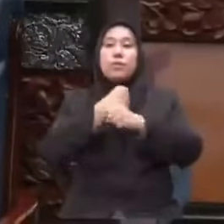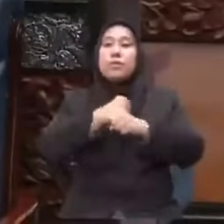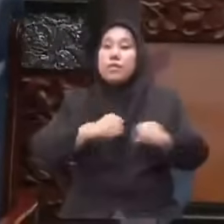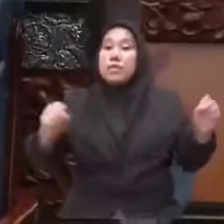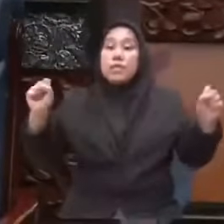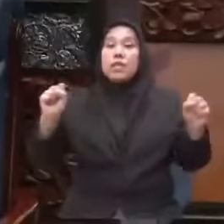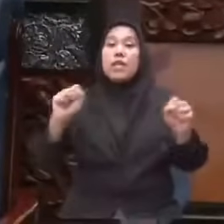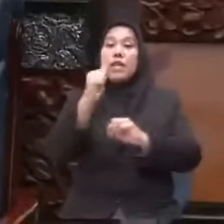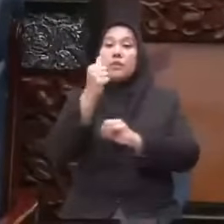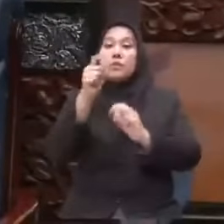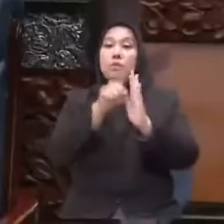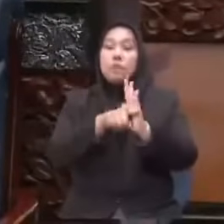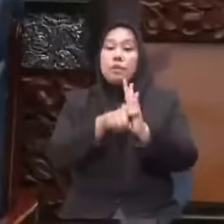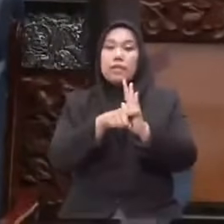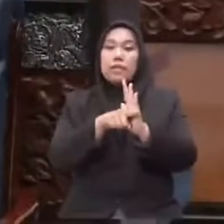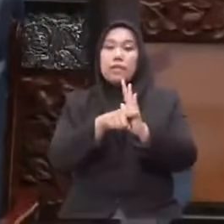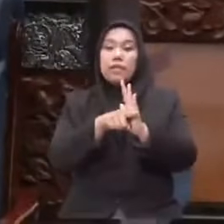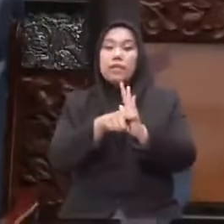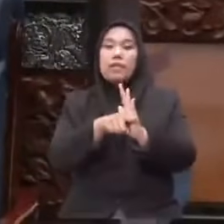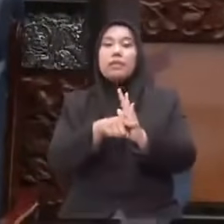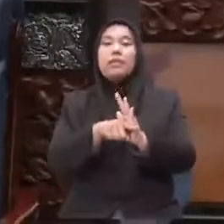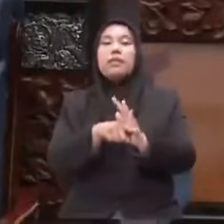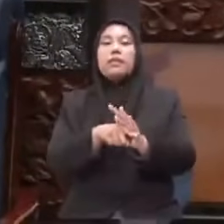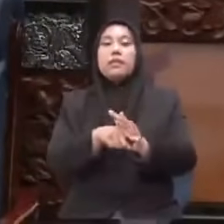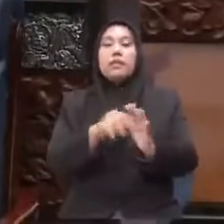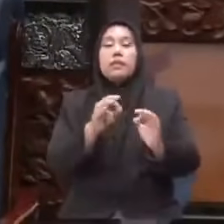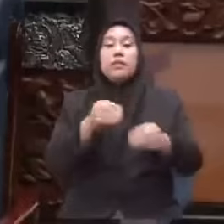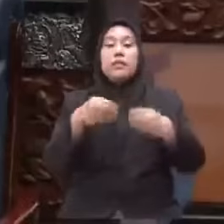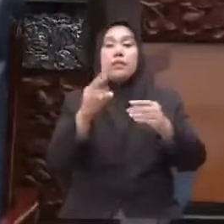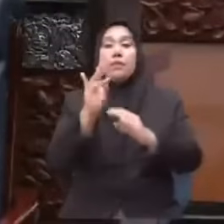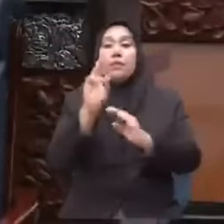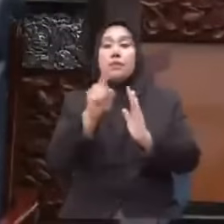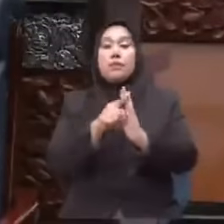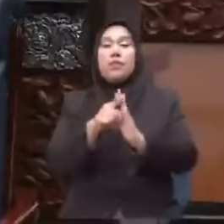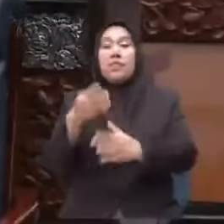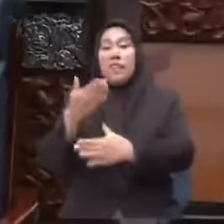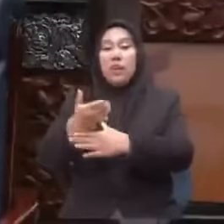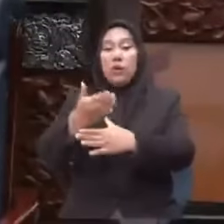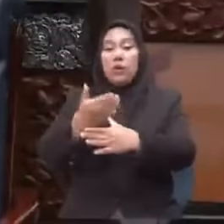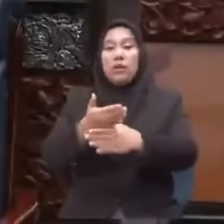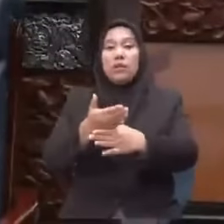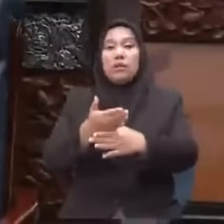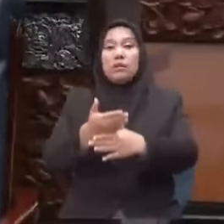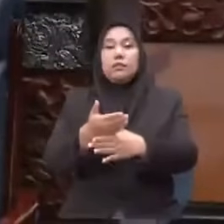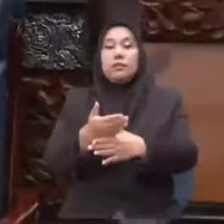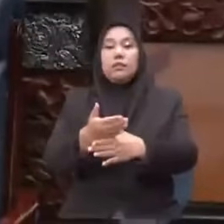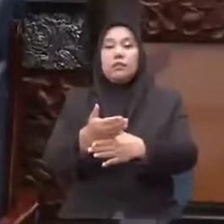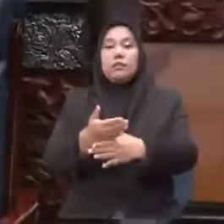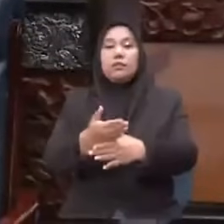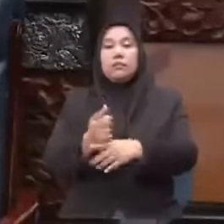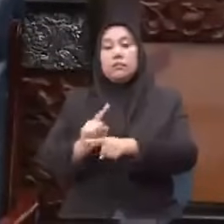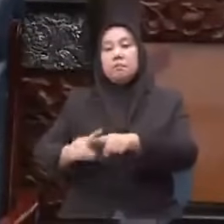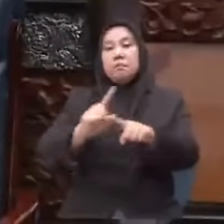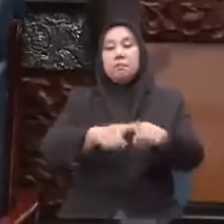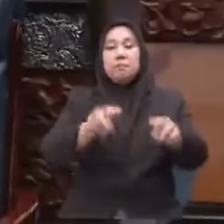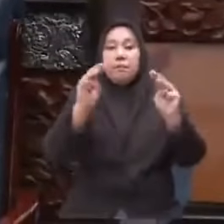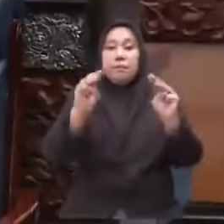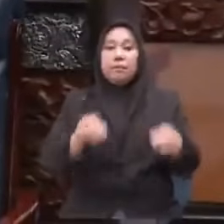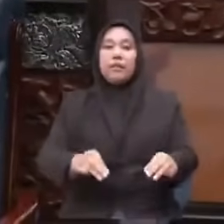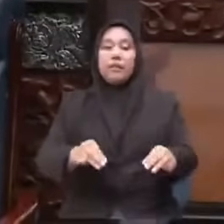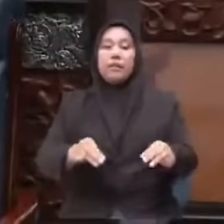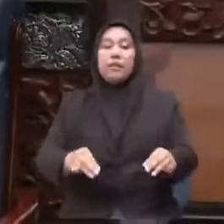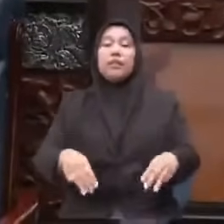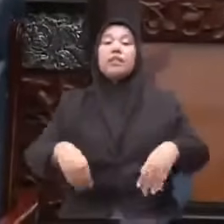Sebab benda yang besar nak cakap tu tanpa habis. Yang awal nanti diganggu oleh macam-macam tu manusia. Jadi kita akan bubuh yang